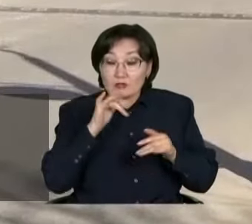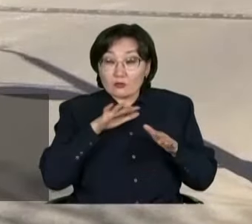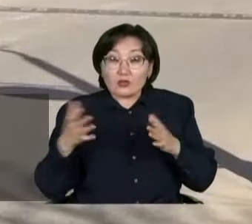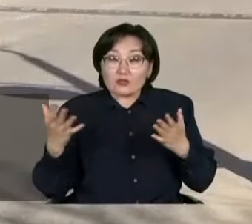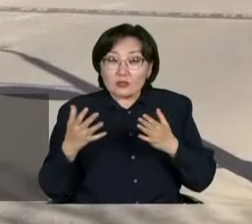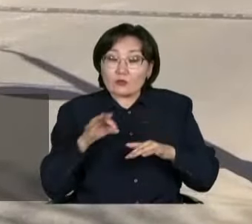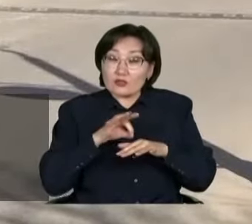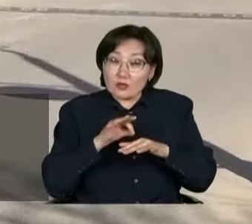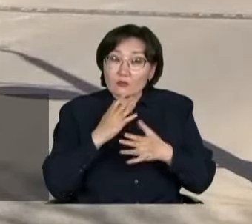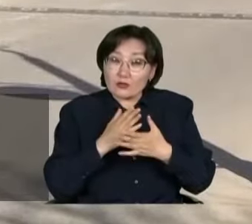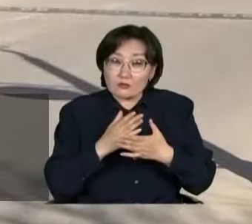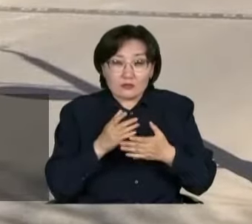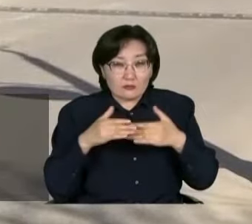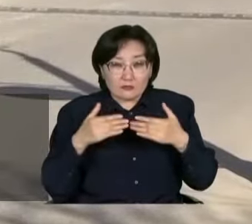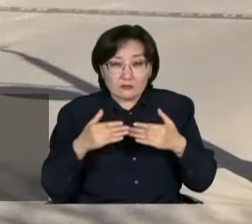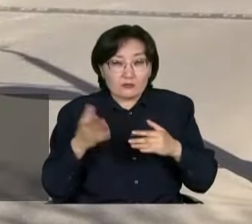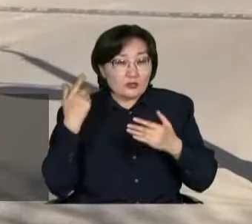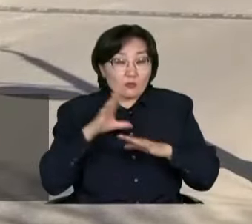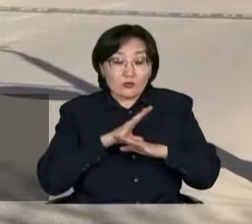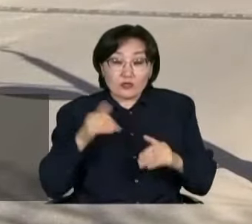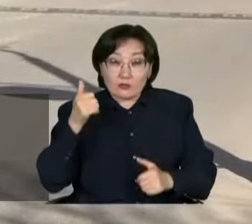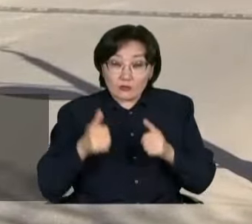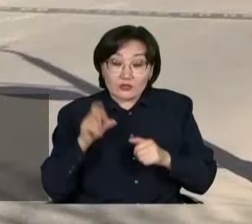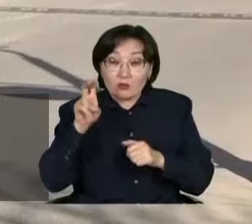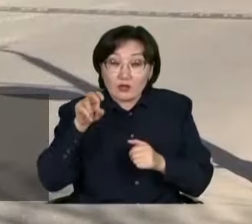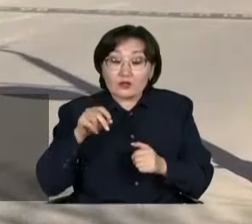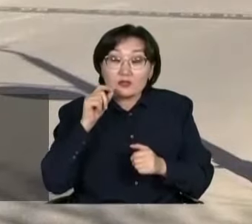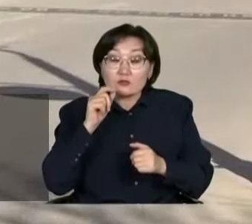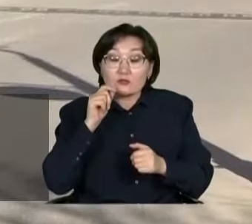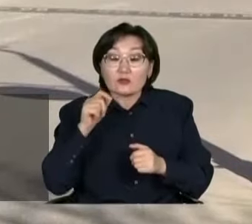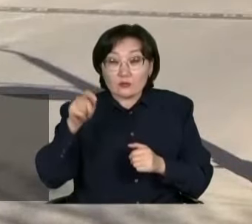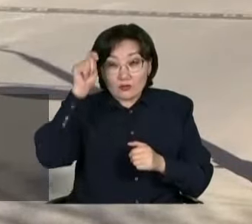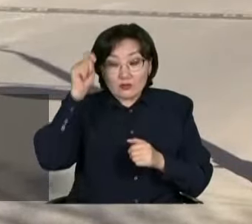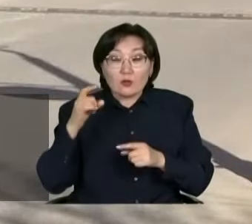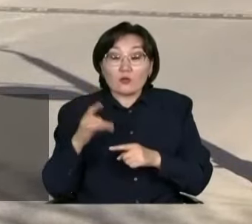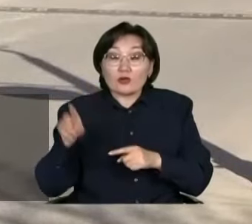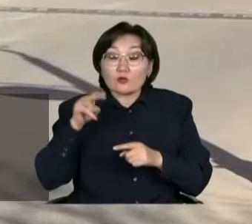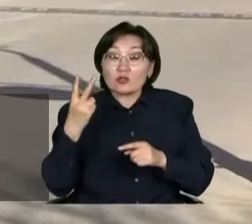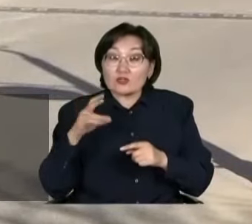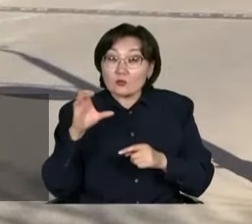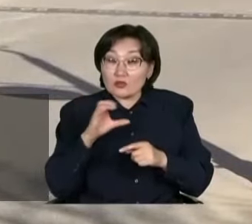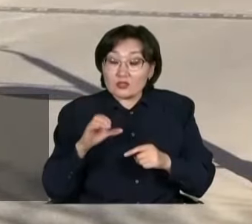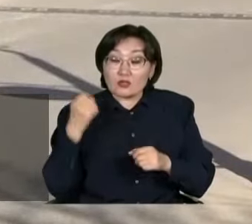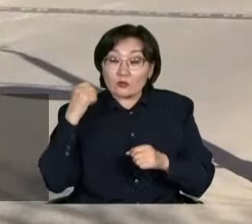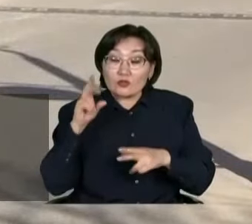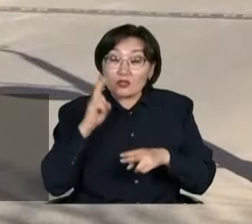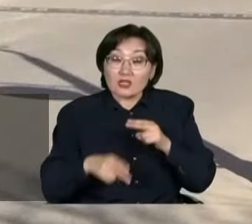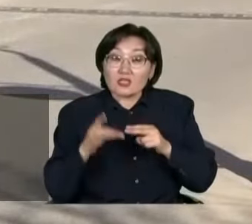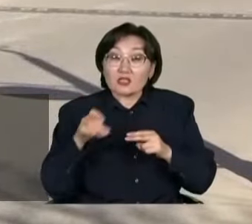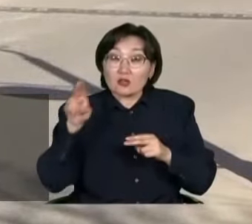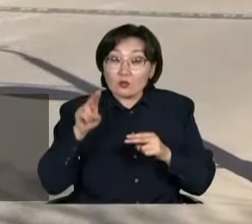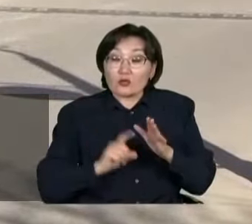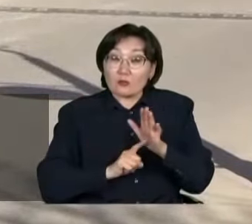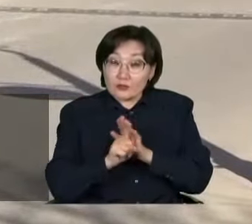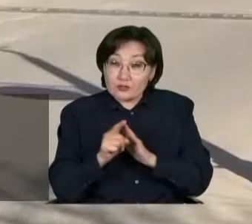да бір сырқаты болған емес. Бұрында талай жарысқа барған азамат қой. Бірінші раундты ол 20 секундта жеңіспен аяқтап, екінші раундты бастаған